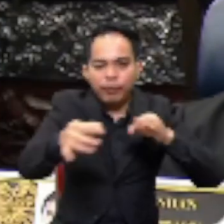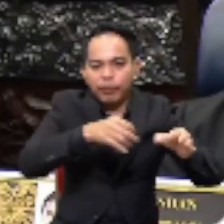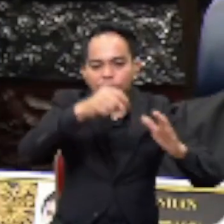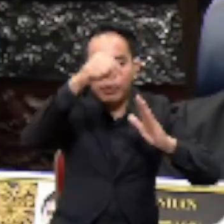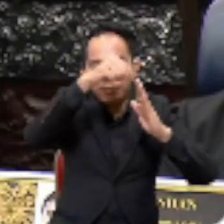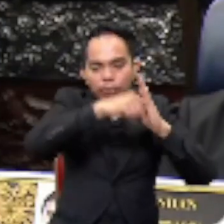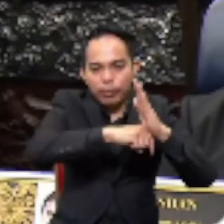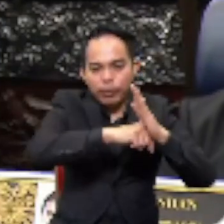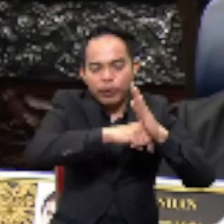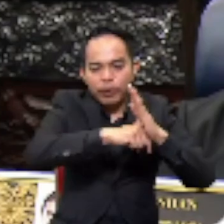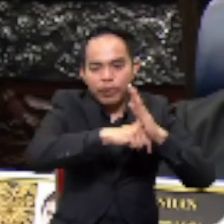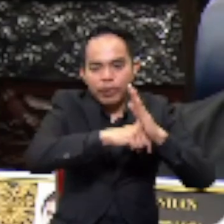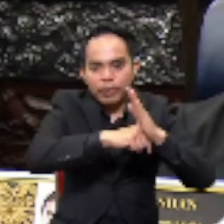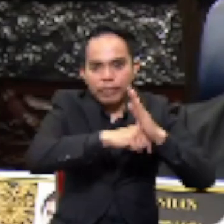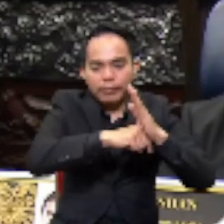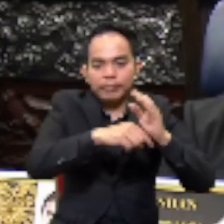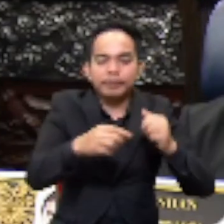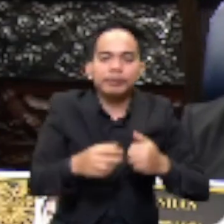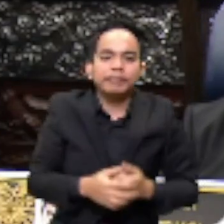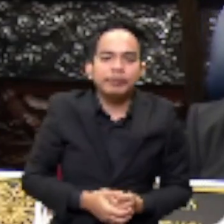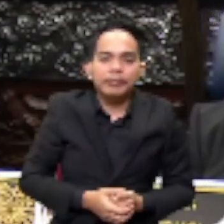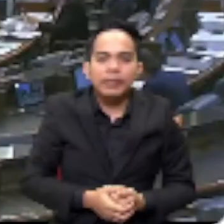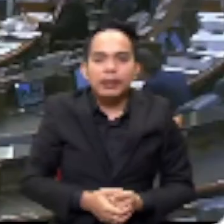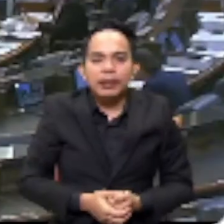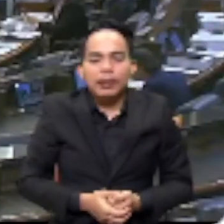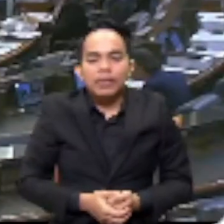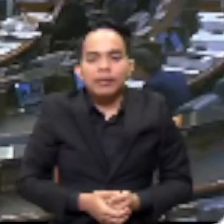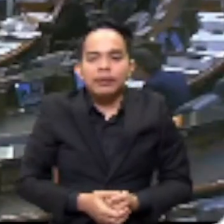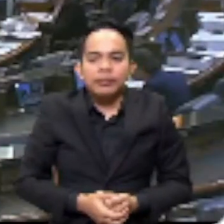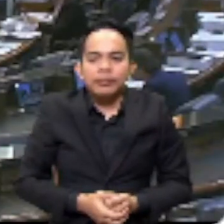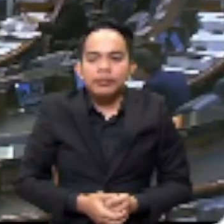maka tak payah bersuluh jika sudah terang terima kasih